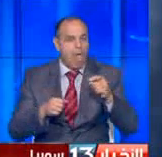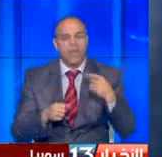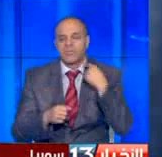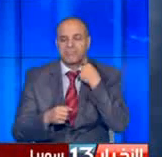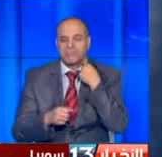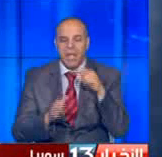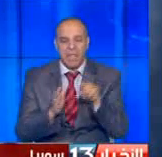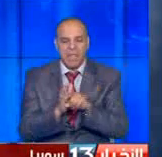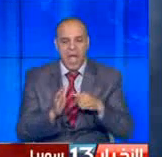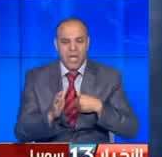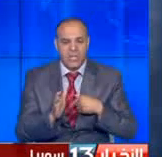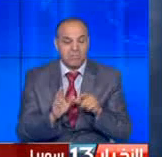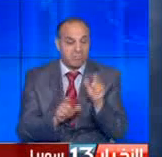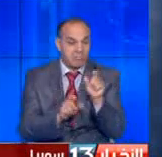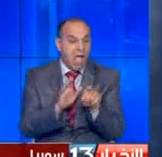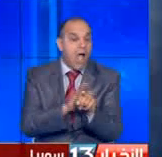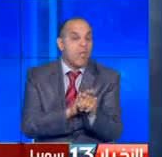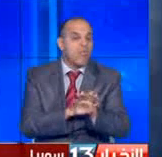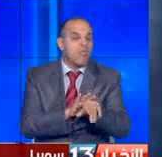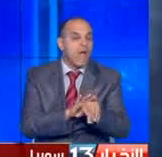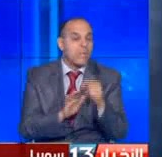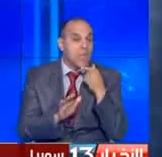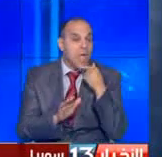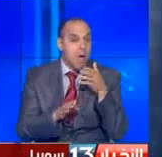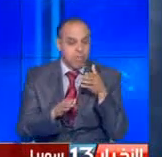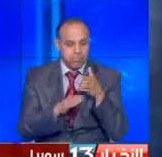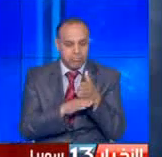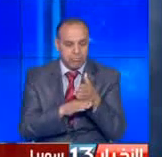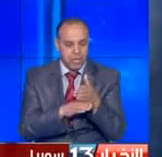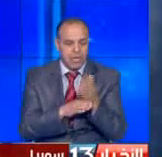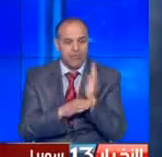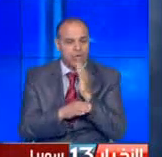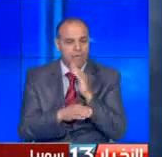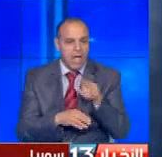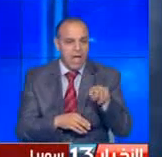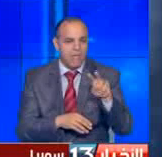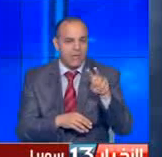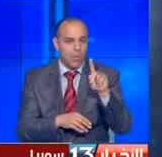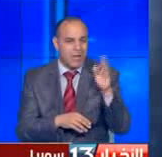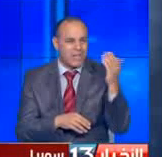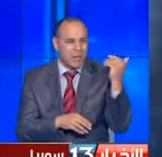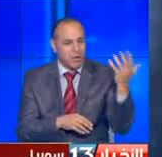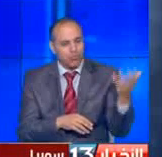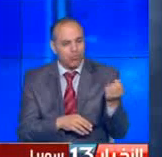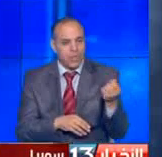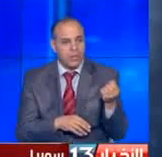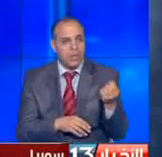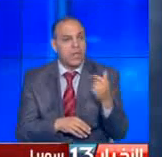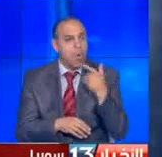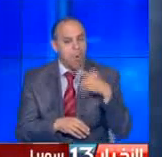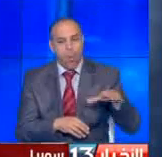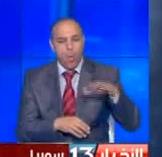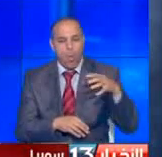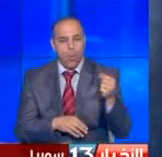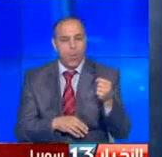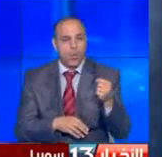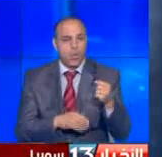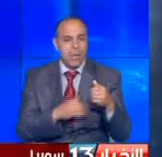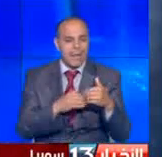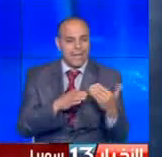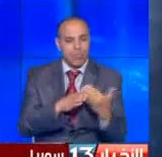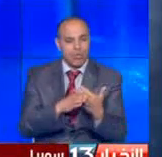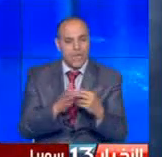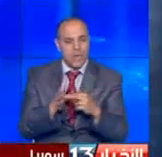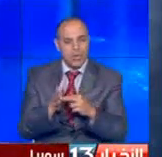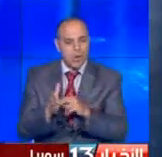واخر معاقل التنظيم الذي اجتاح الرقابي جون في اربع عشره والفين وانتزع السيطره عليها من المعارضه المسلحه